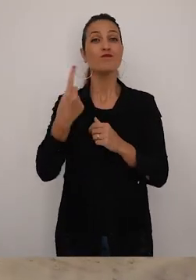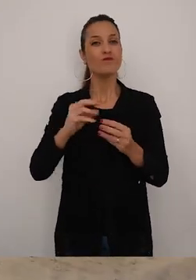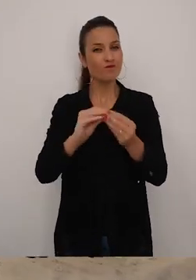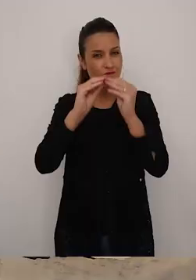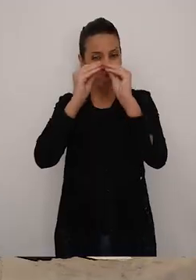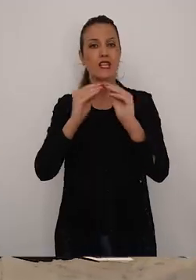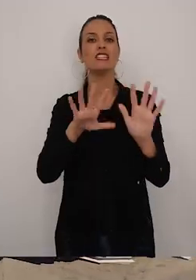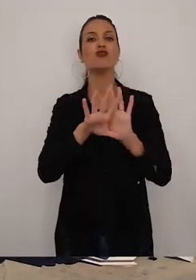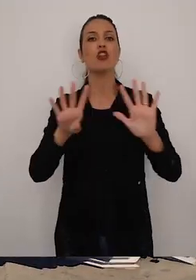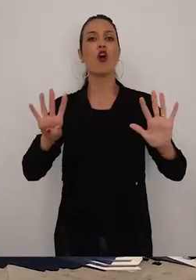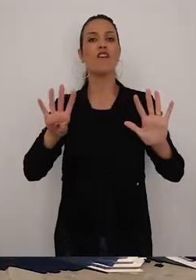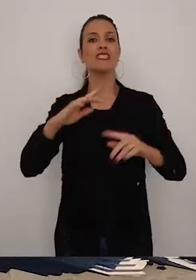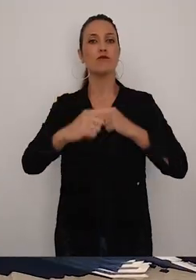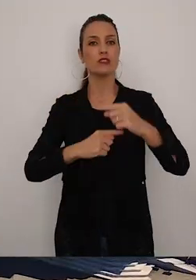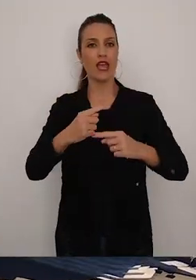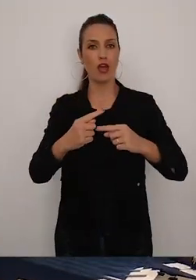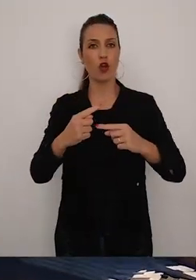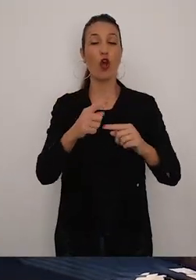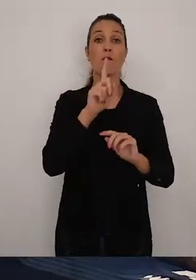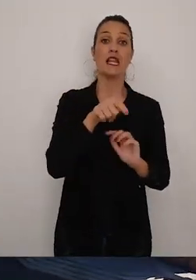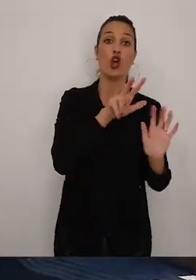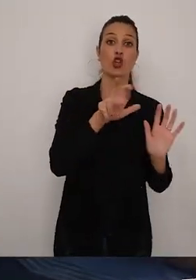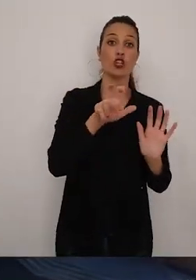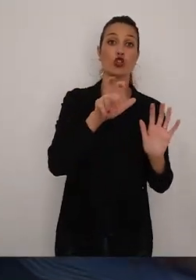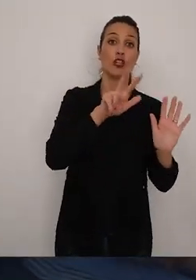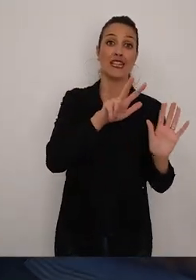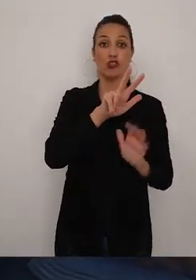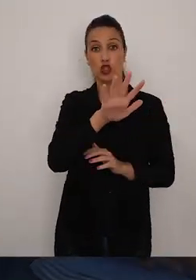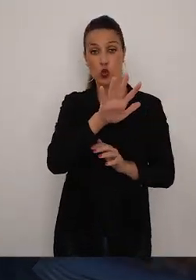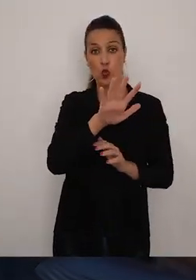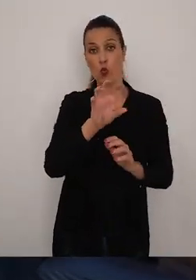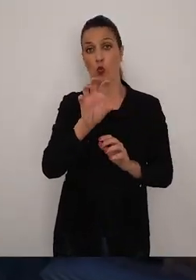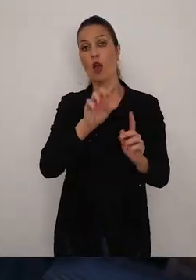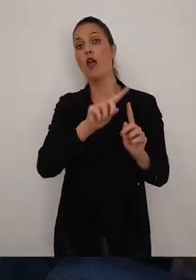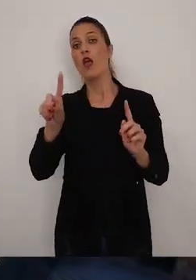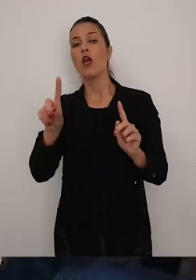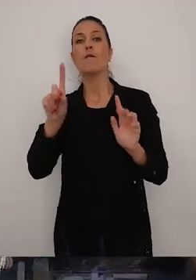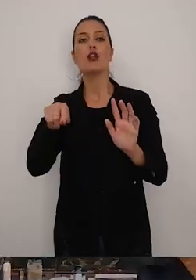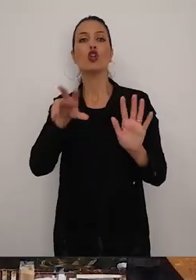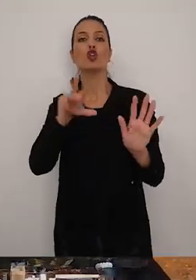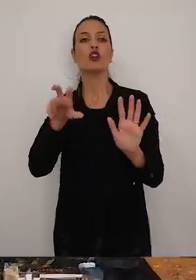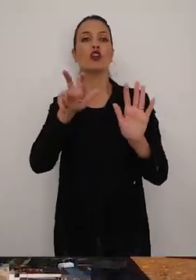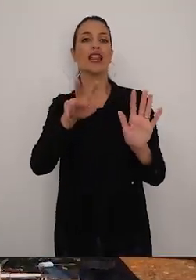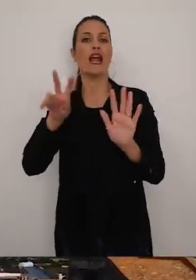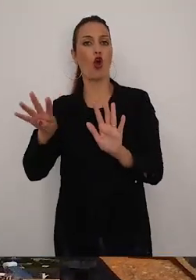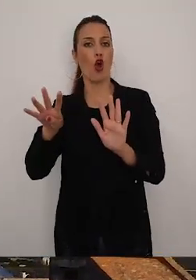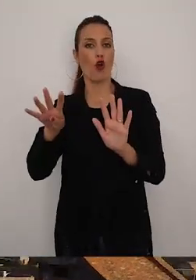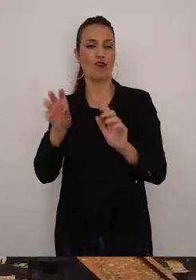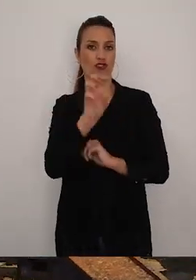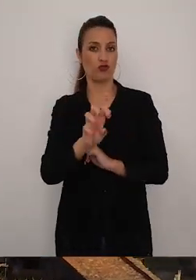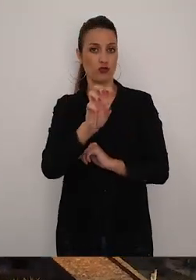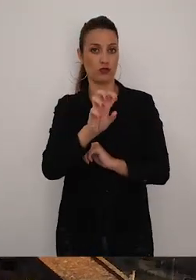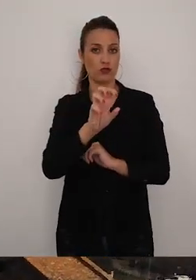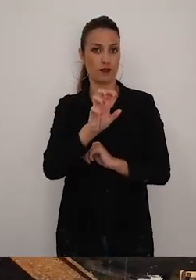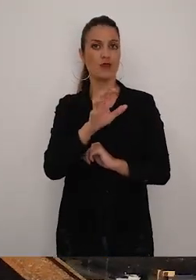Essa fu realizzata nel XIX secolo, nel periodo compreso tra il 1885 e il 1889, e